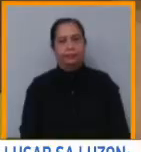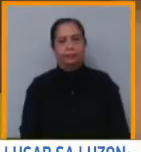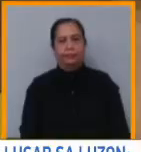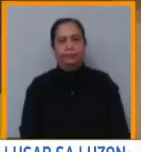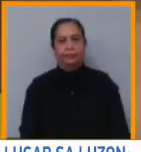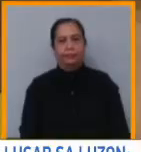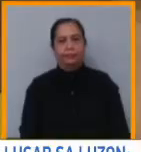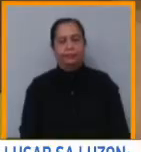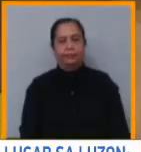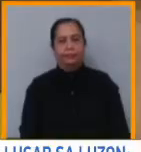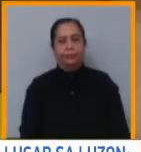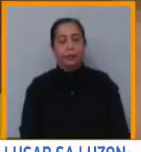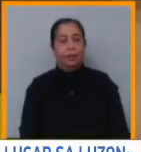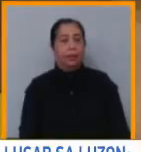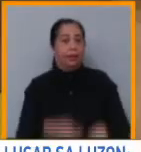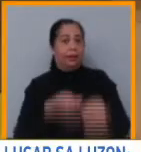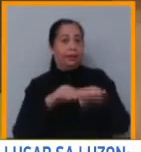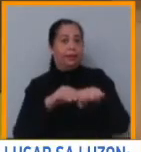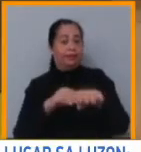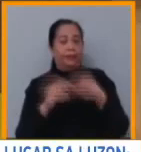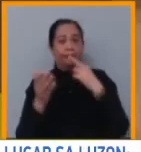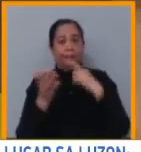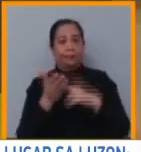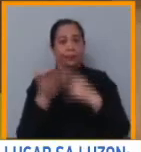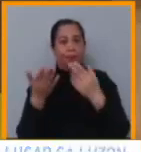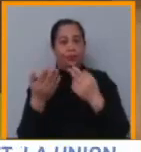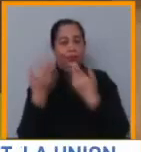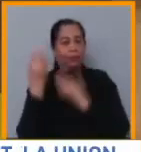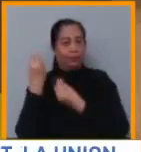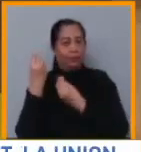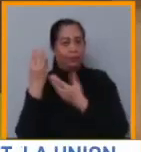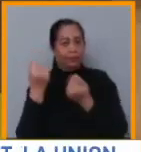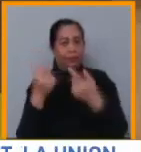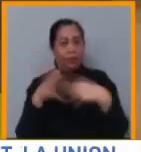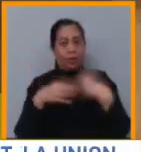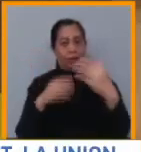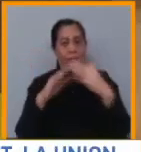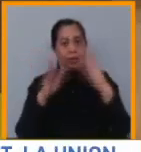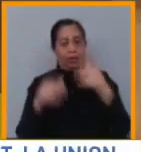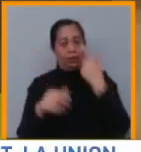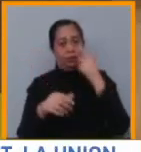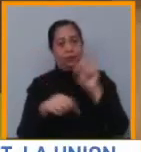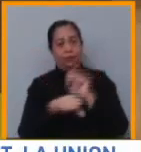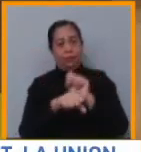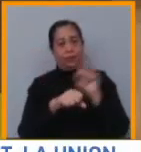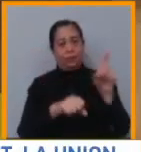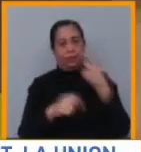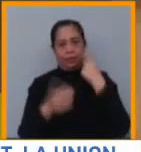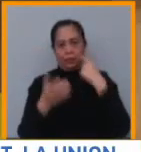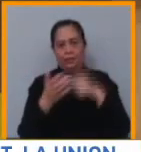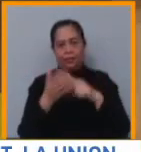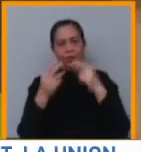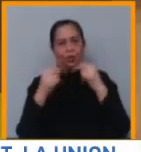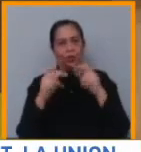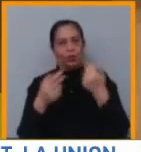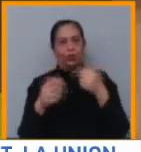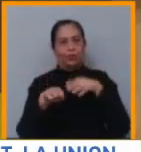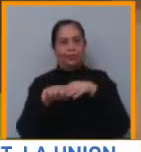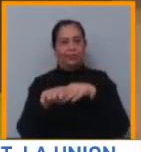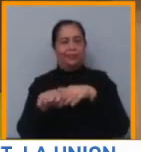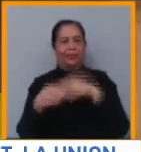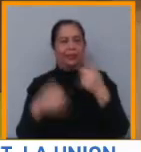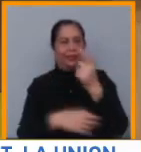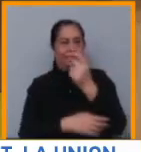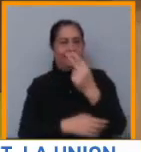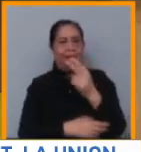Traffic hirit naman po tayo. Sa mga aalis pa lamang ng bahay, alamin muna ang lagay ng trapiko ngayon pong Webes ng umaga. As of